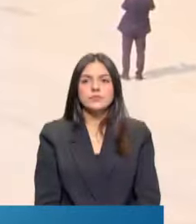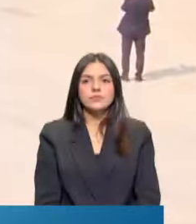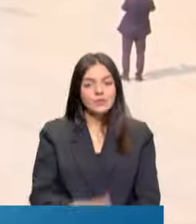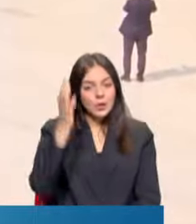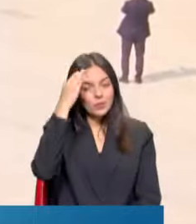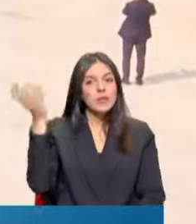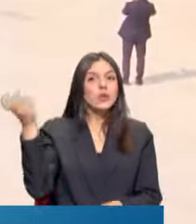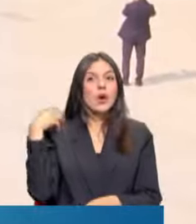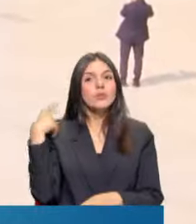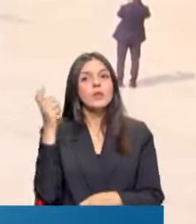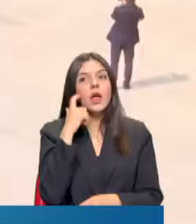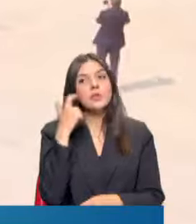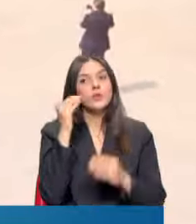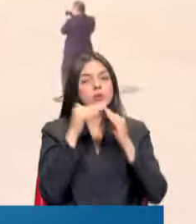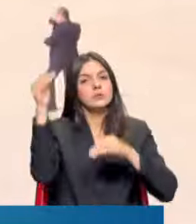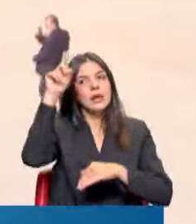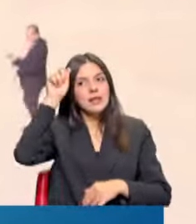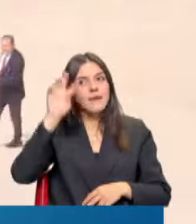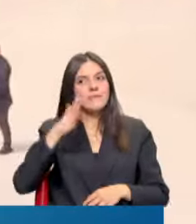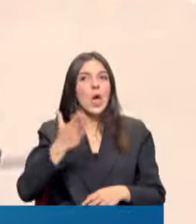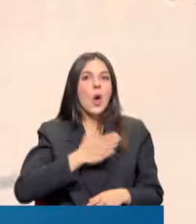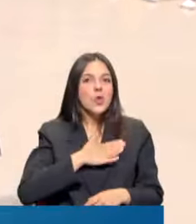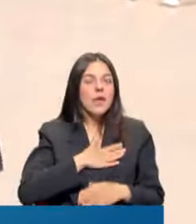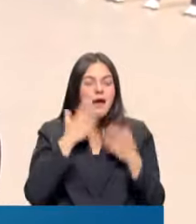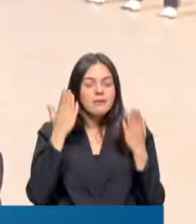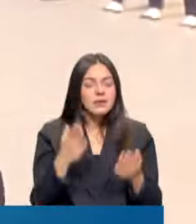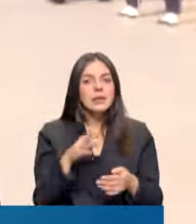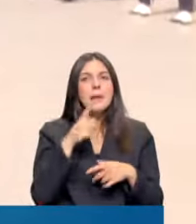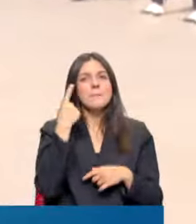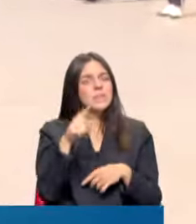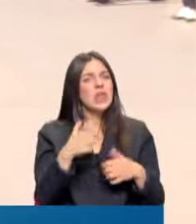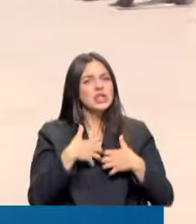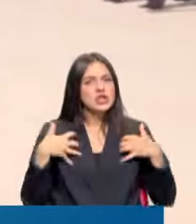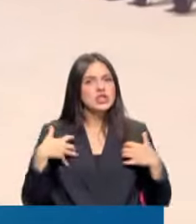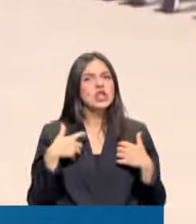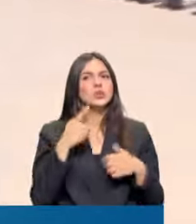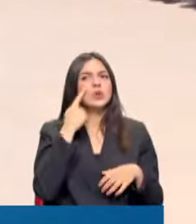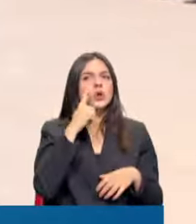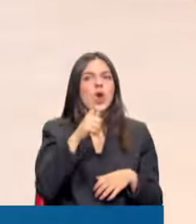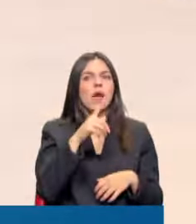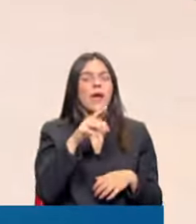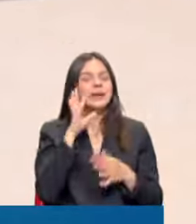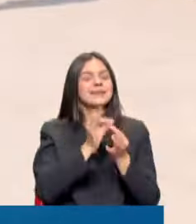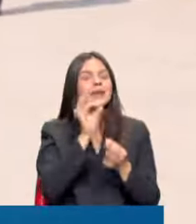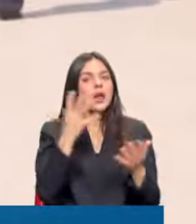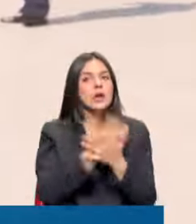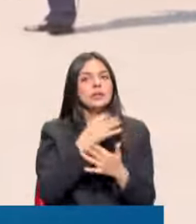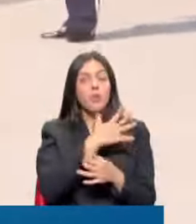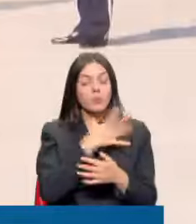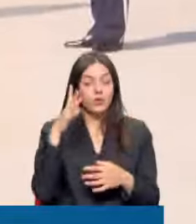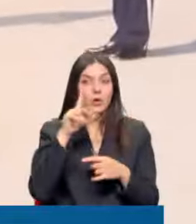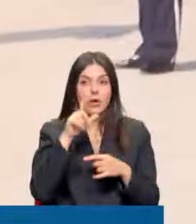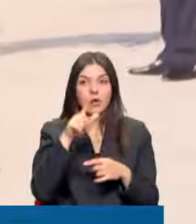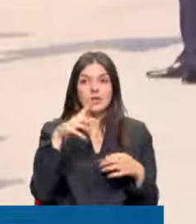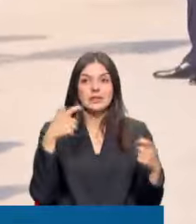Başkomutan Mustafa Kemal Atatürk'ün yüksek dehası ve önderliğinde binlerce cesur yürekle kazanılan Büyük Taarruz'un 102. yıl dönümünde